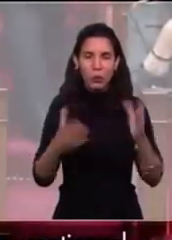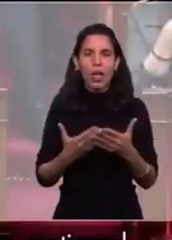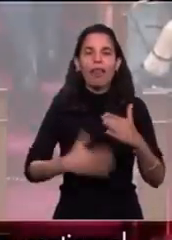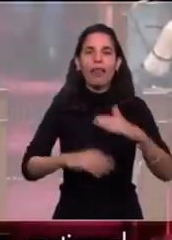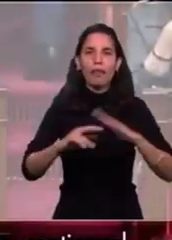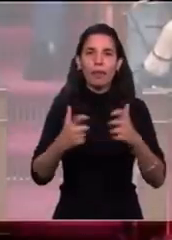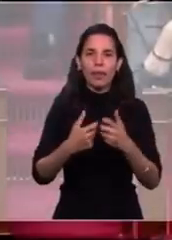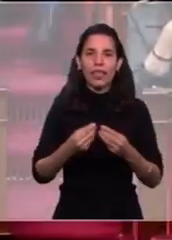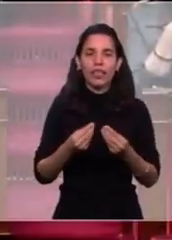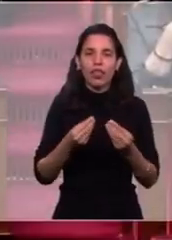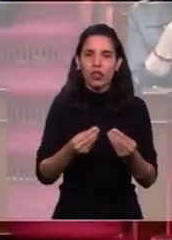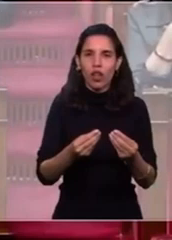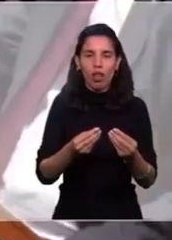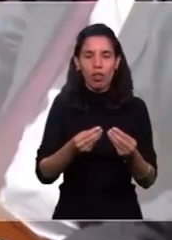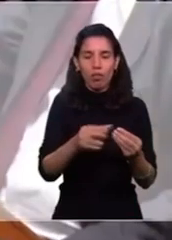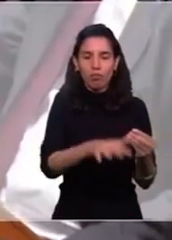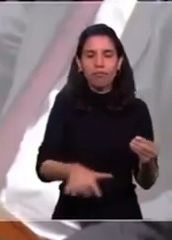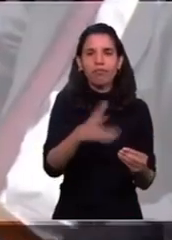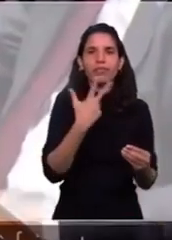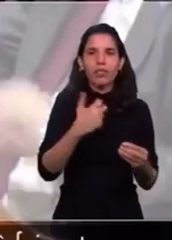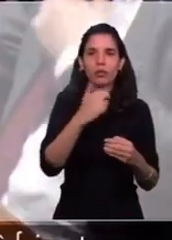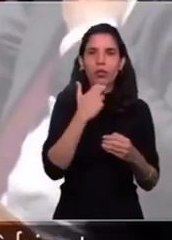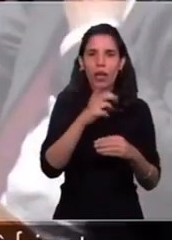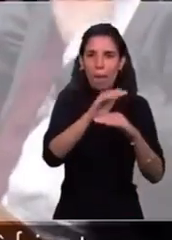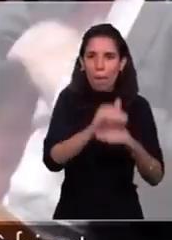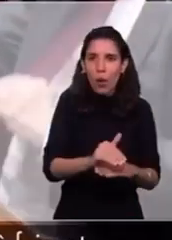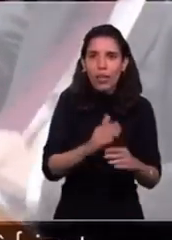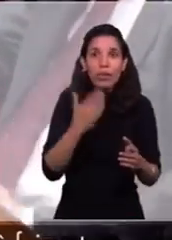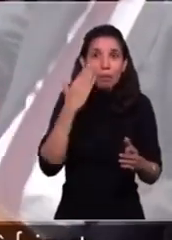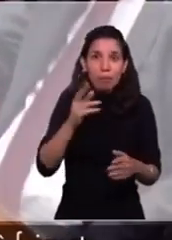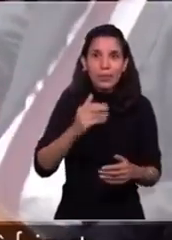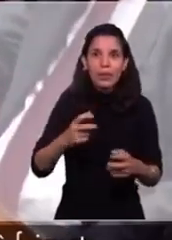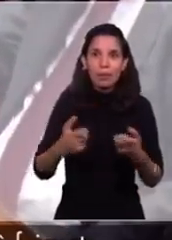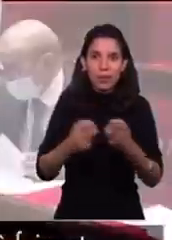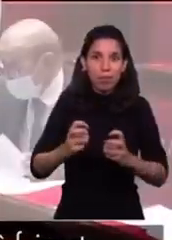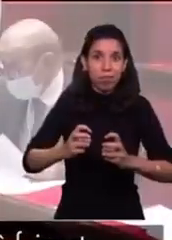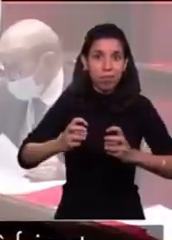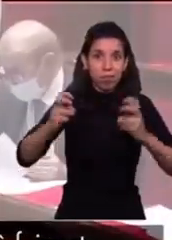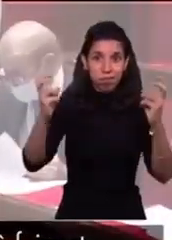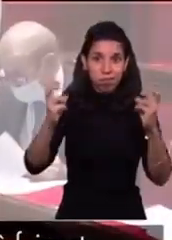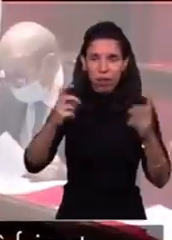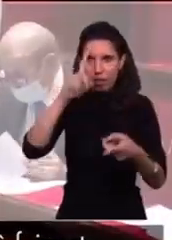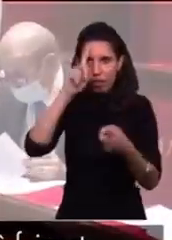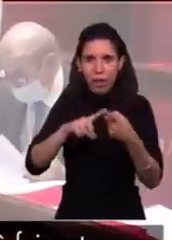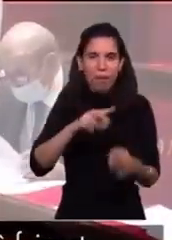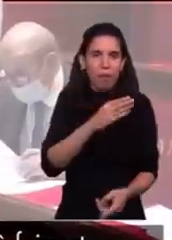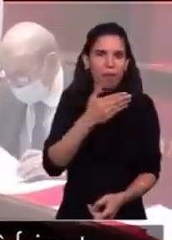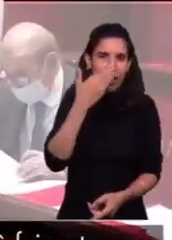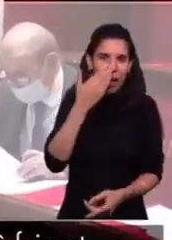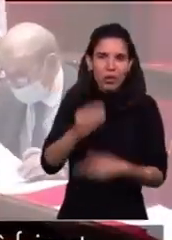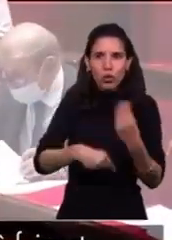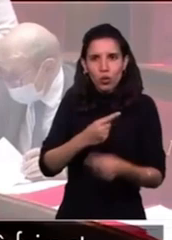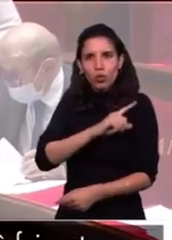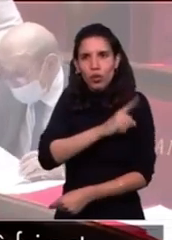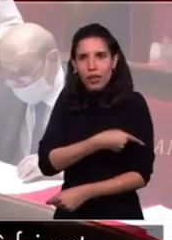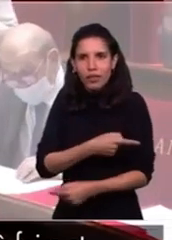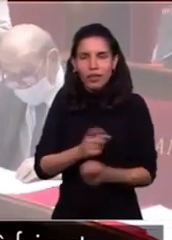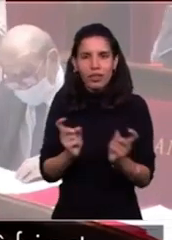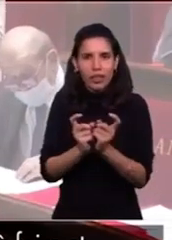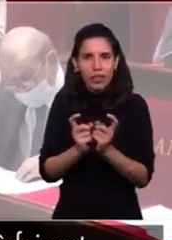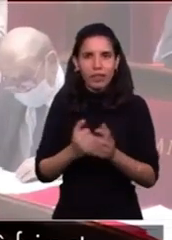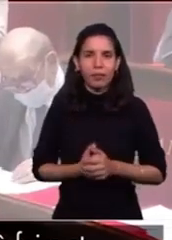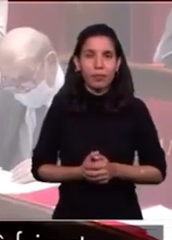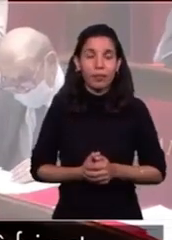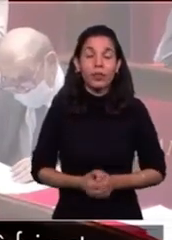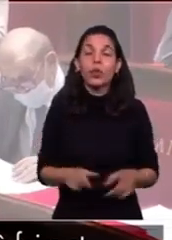concitoyens contre les hausses futures du gaz et aussi contre les hausses d'électricité. En ce qui concerne la politique énergétique, monsieur